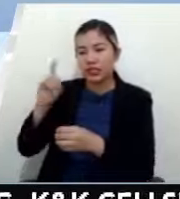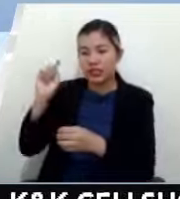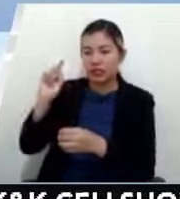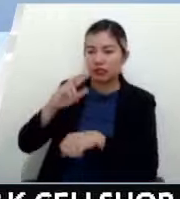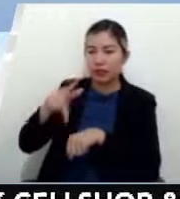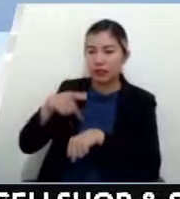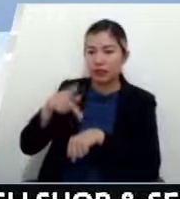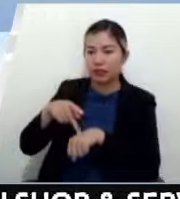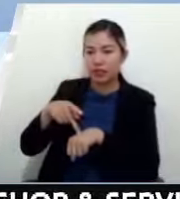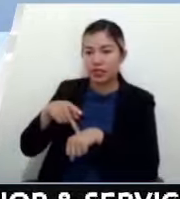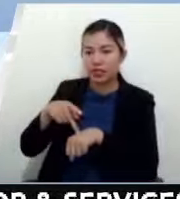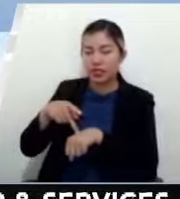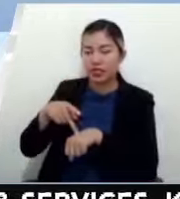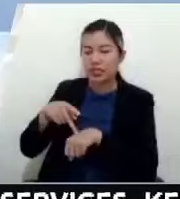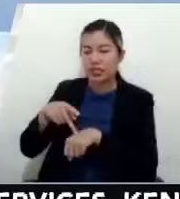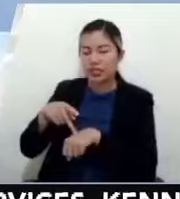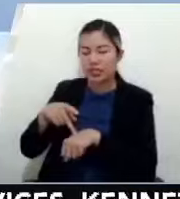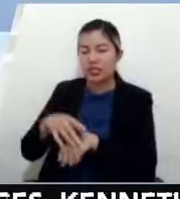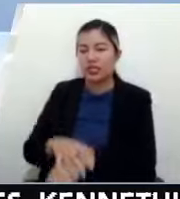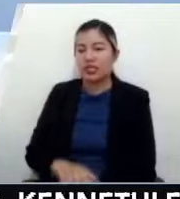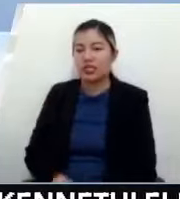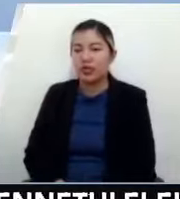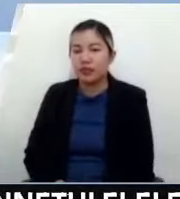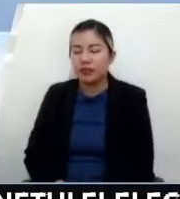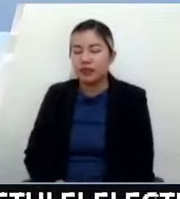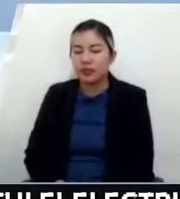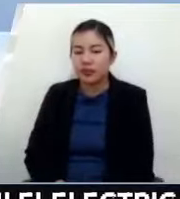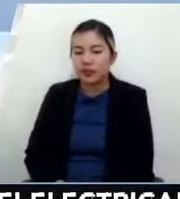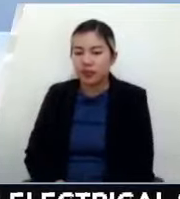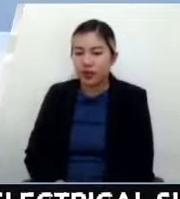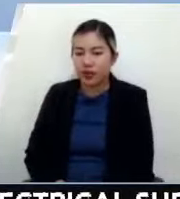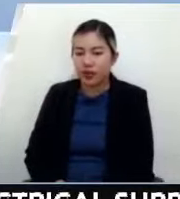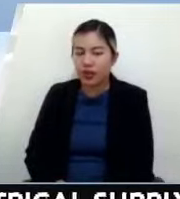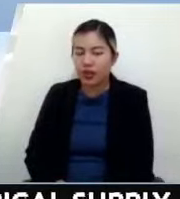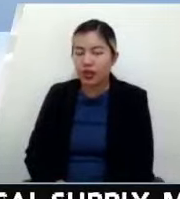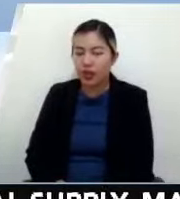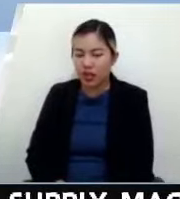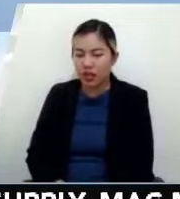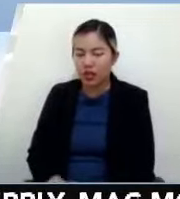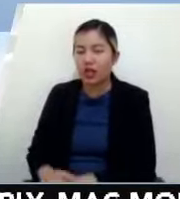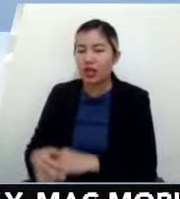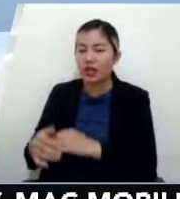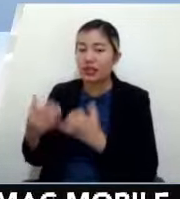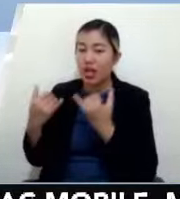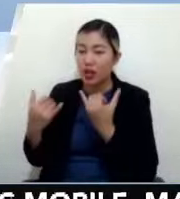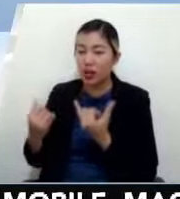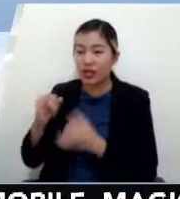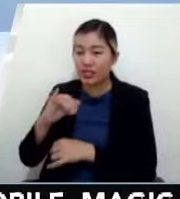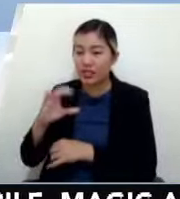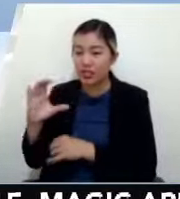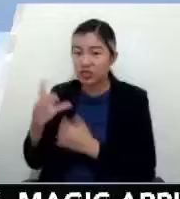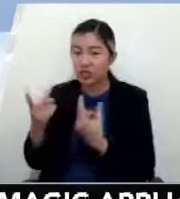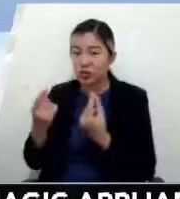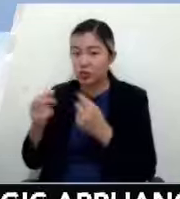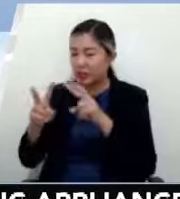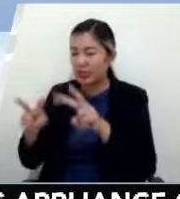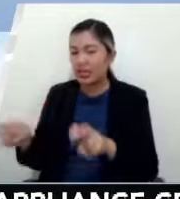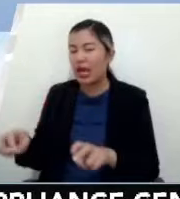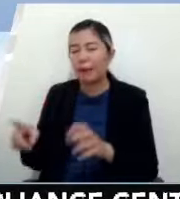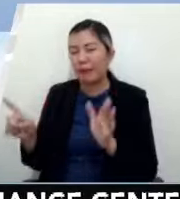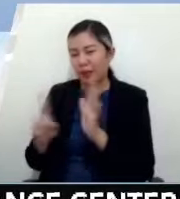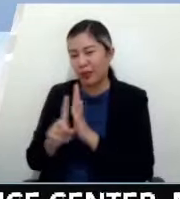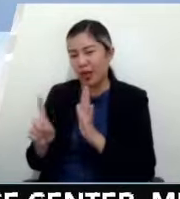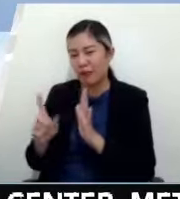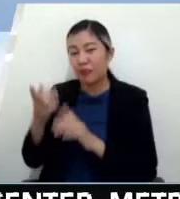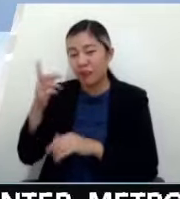statute or the icc kaya in terms of being able to exercise their jurisdiction talagang hindi na pwede kaya lang hindi naman